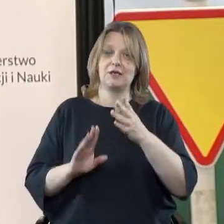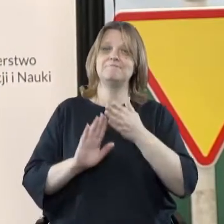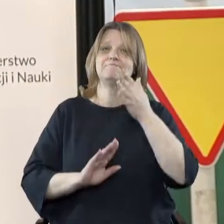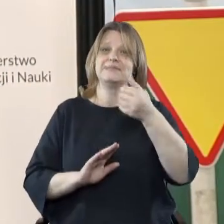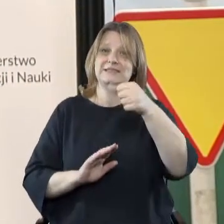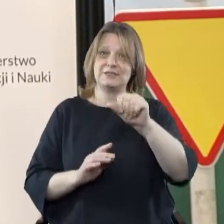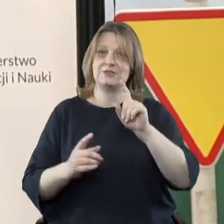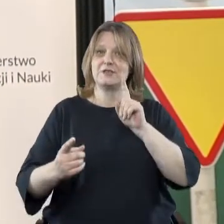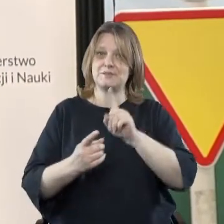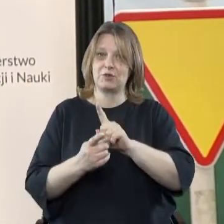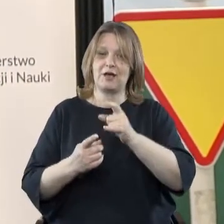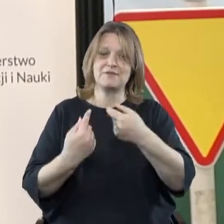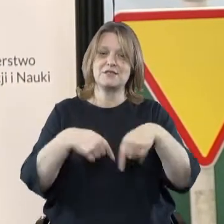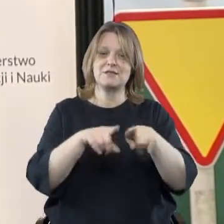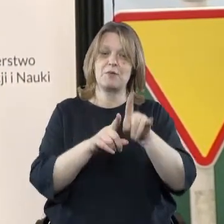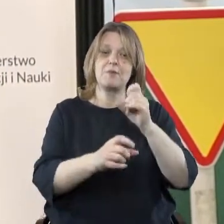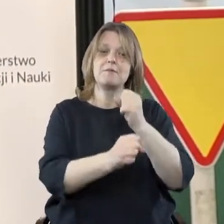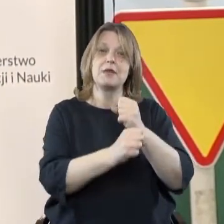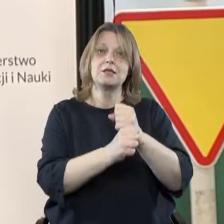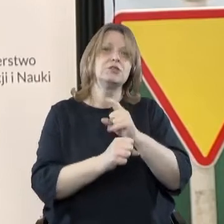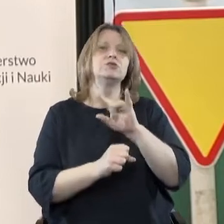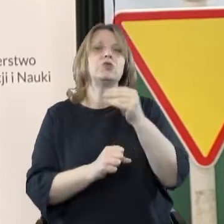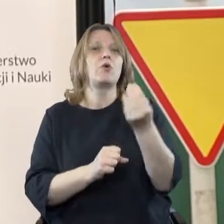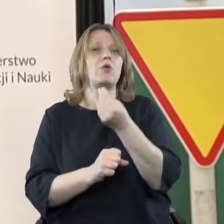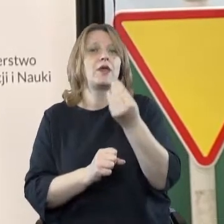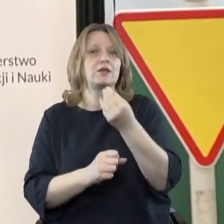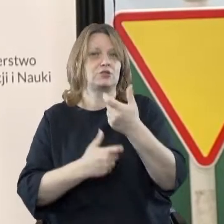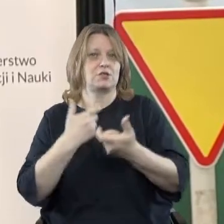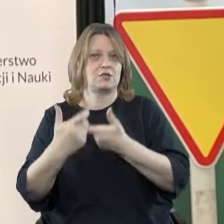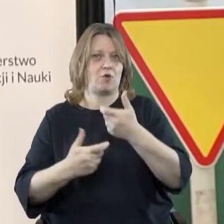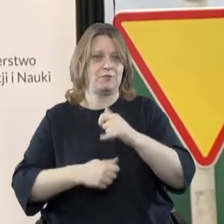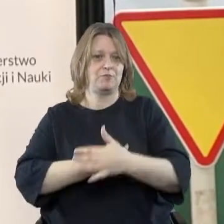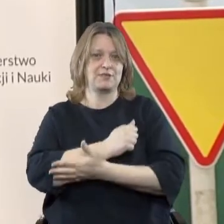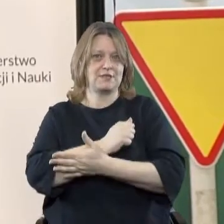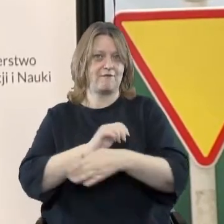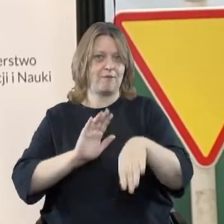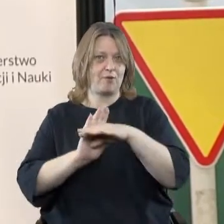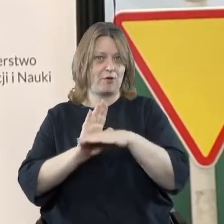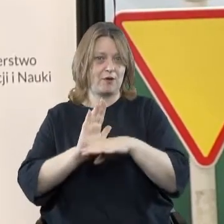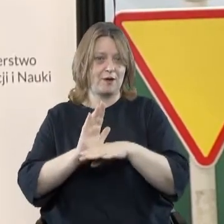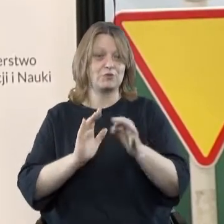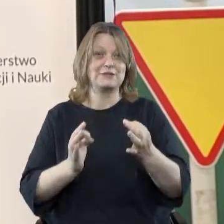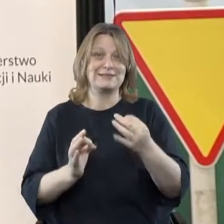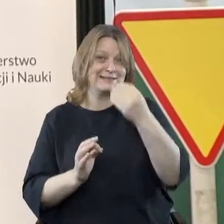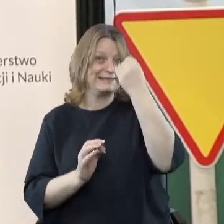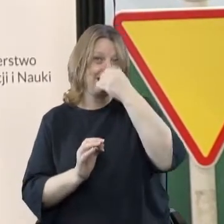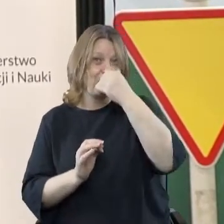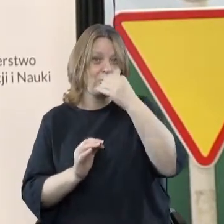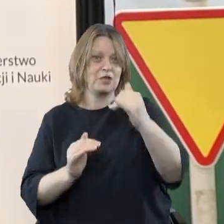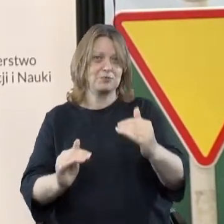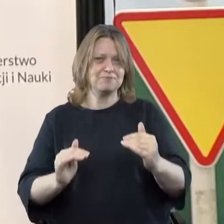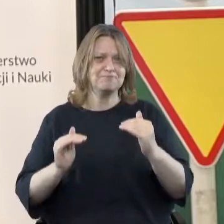wraz z zespołami, które będą pracowały nad tym, co jeszcze zrobić w podstawach programowych, w tym, czego się uczycie, żeby